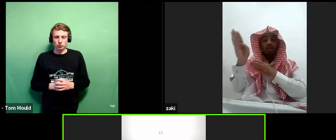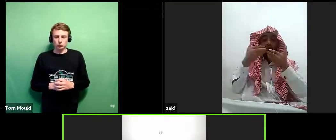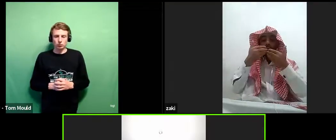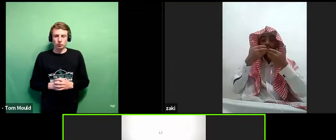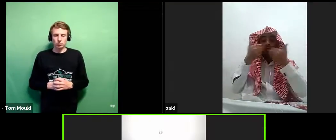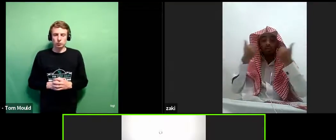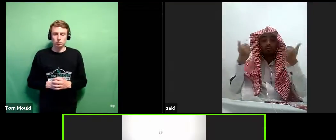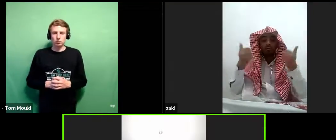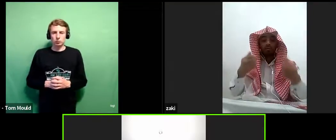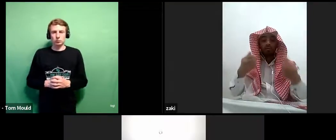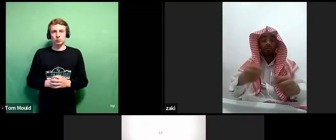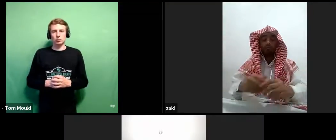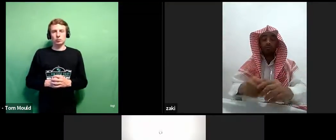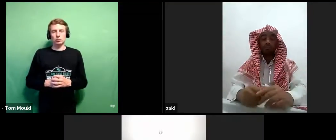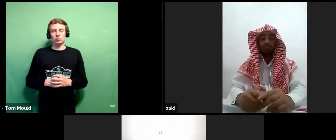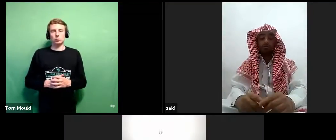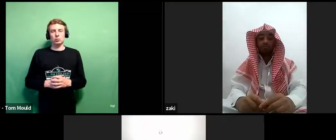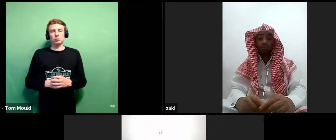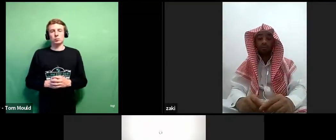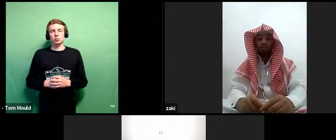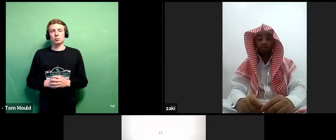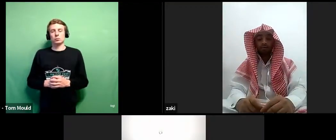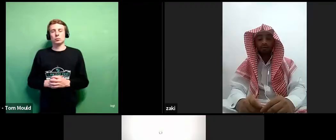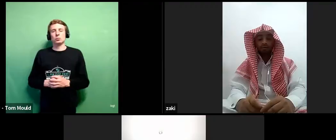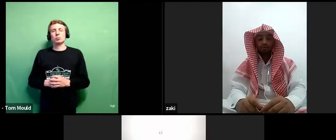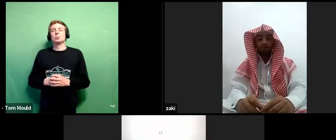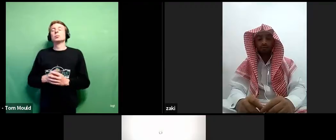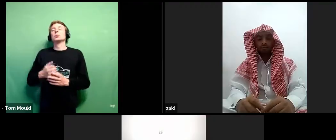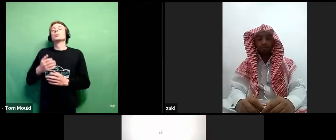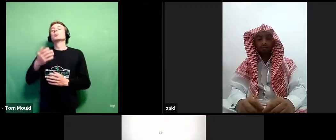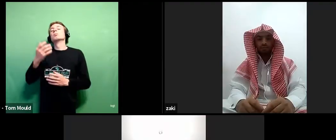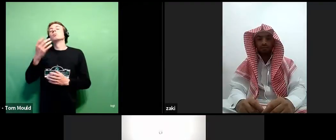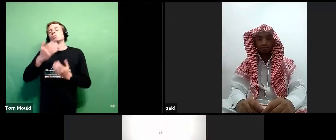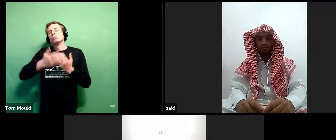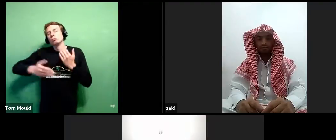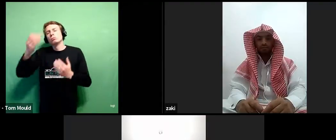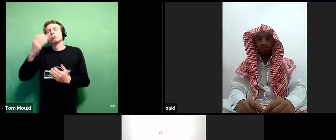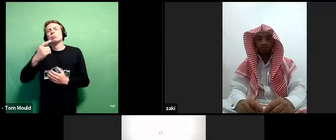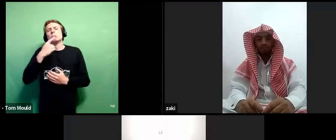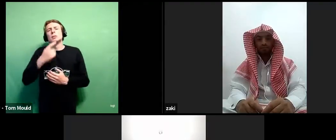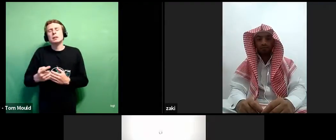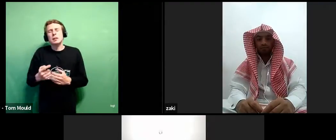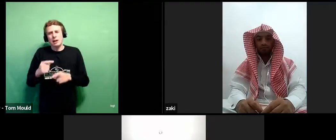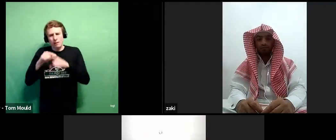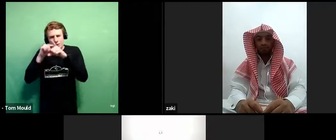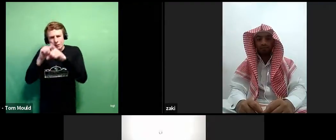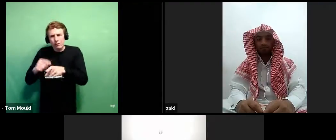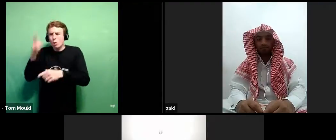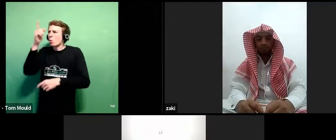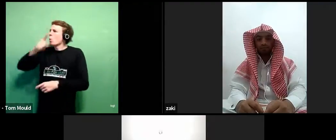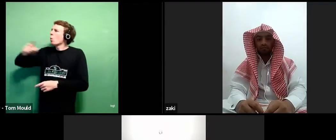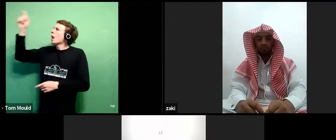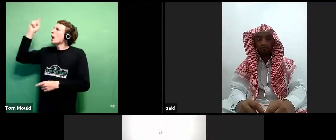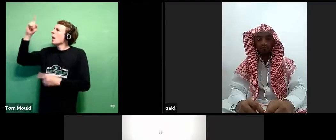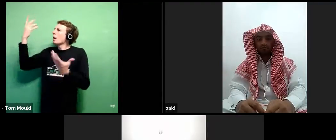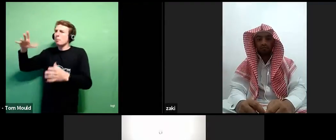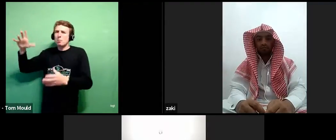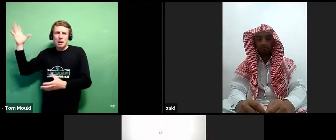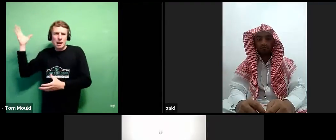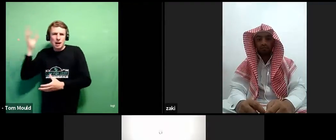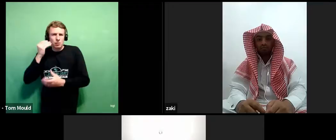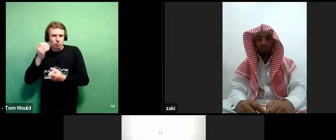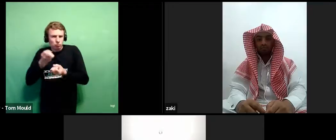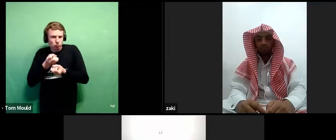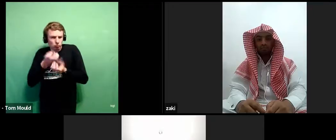يَهْتَدُونَ. When it is said to them, follow what Allah has sent down, they say, nay, we shall follow what we found our